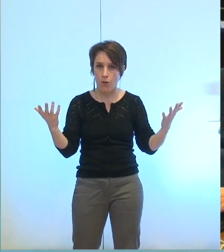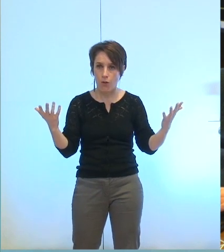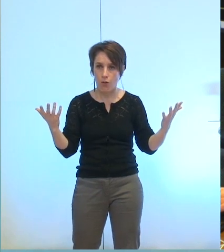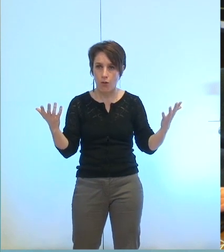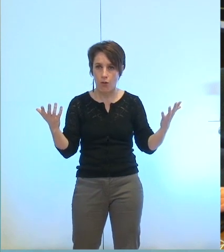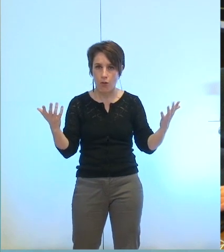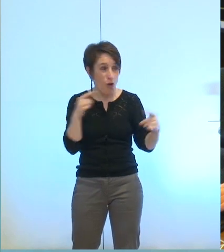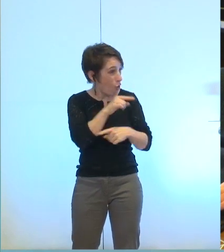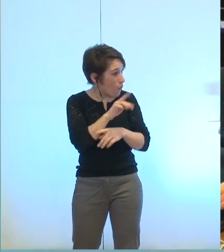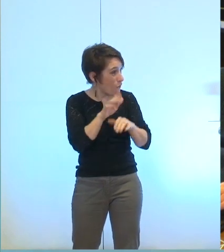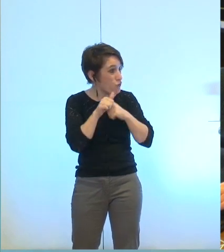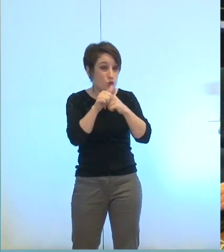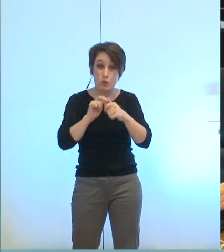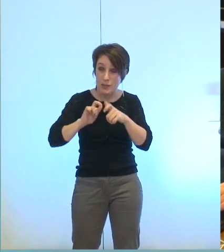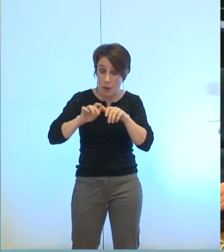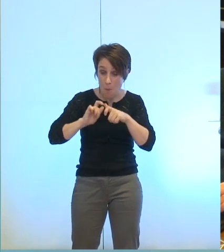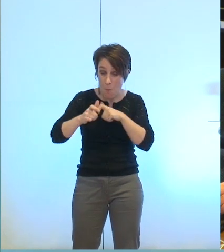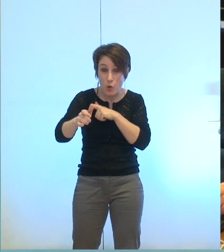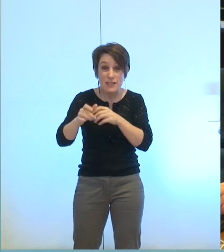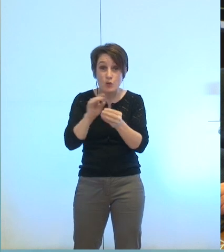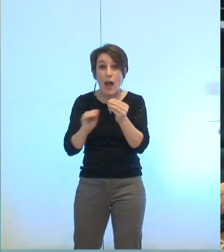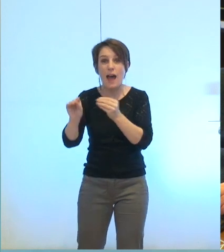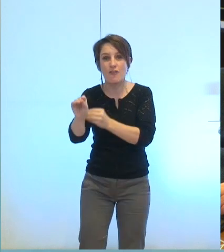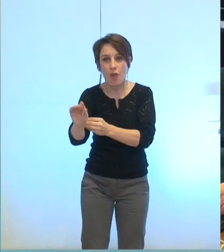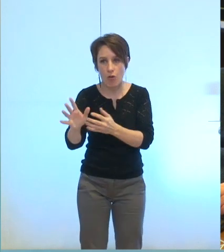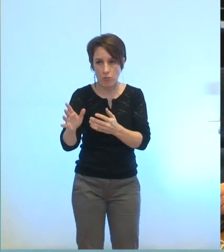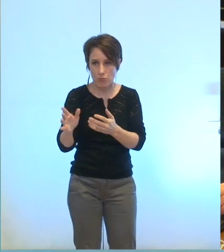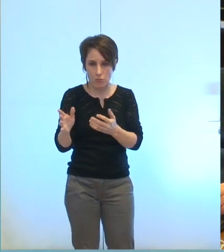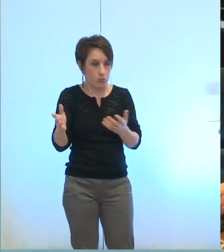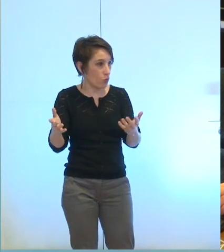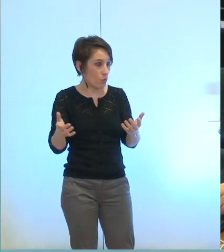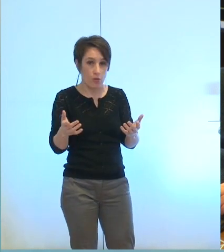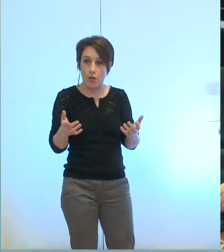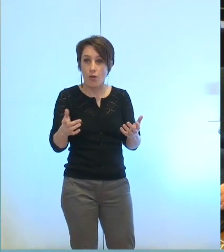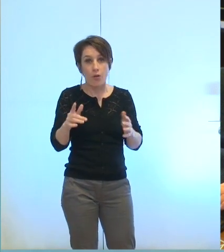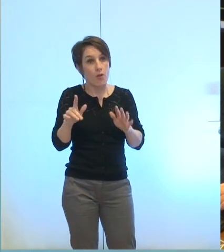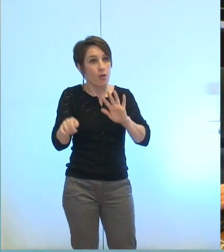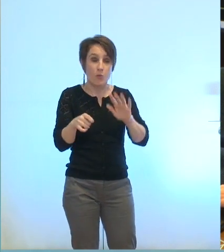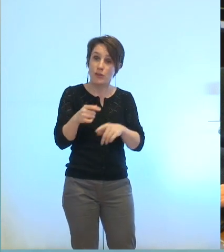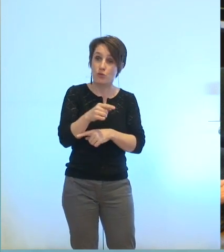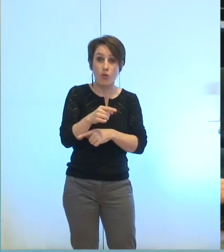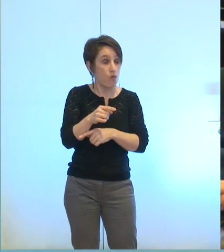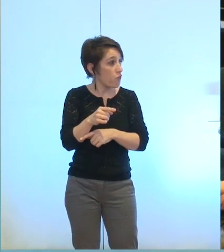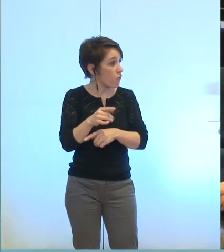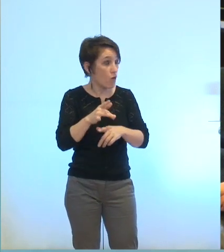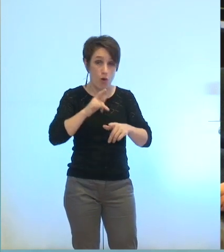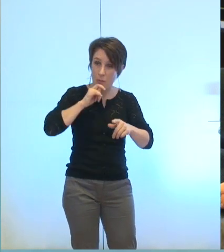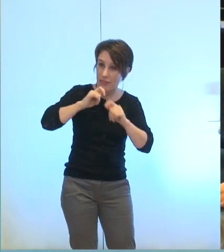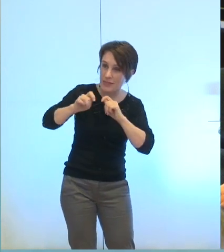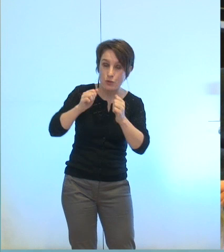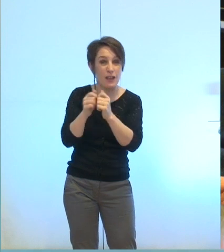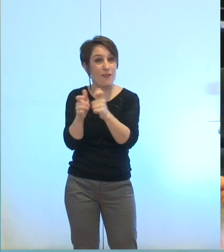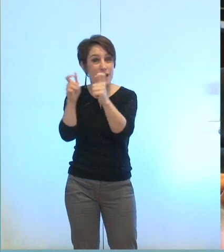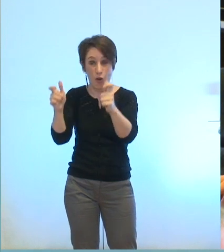avenant donc vous vous avez toutes les armes de votre possession et vous discutez avec celui qui